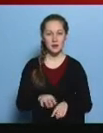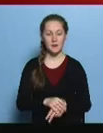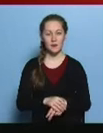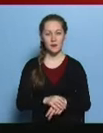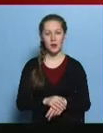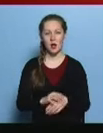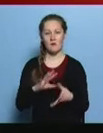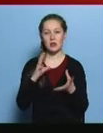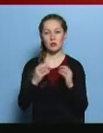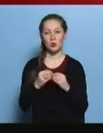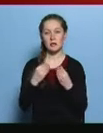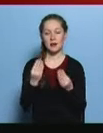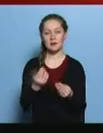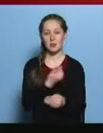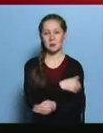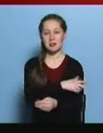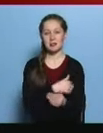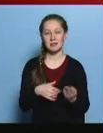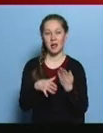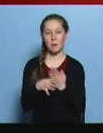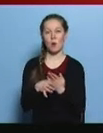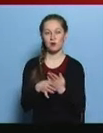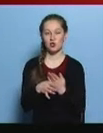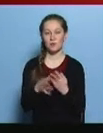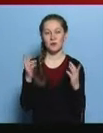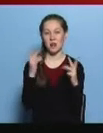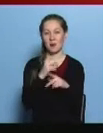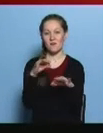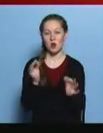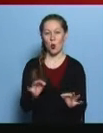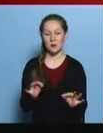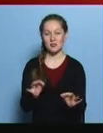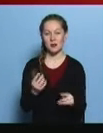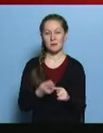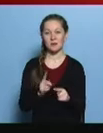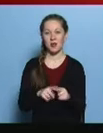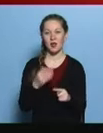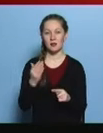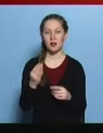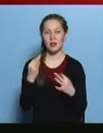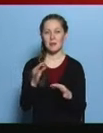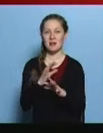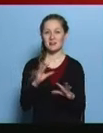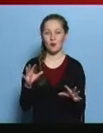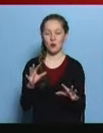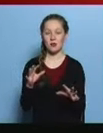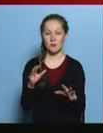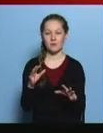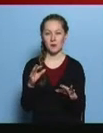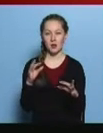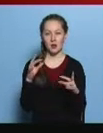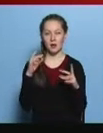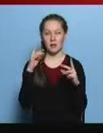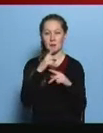результате оказания медицинской помощи ненадлежащим образом данные недостатки не позволили своевременно и правильно диагностировать